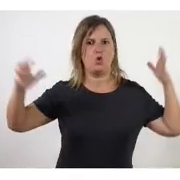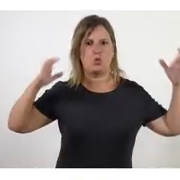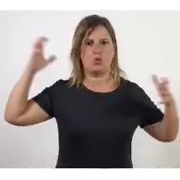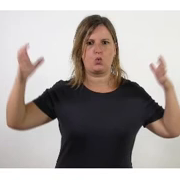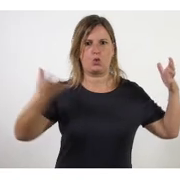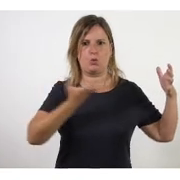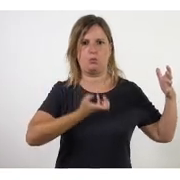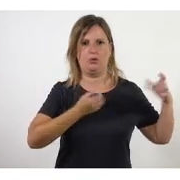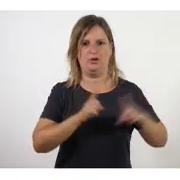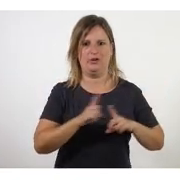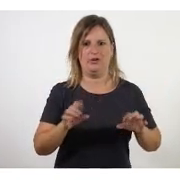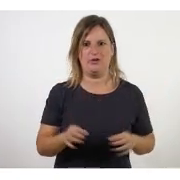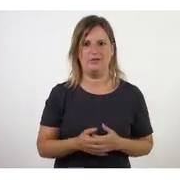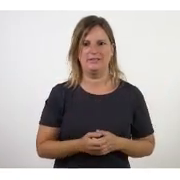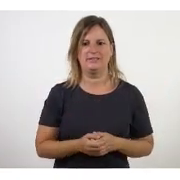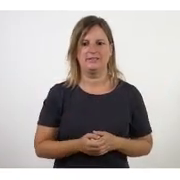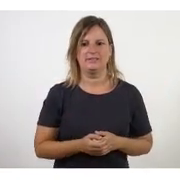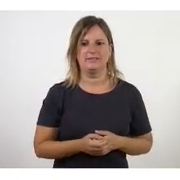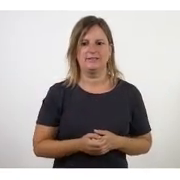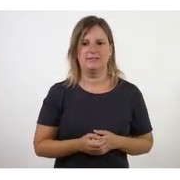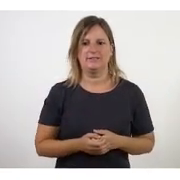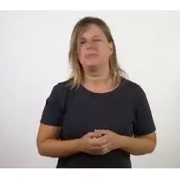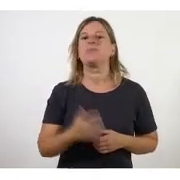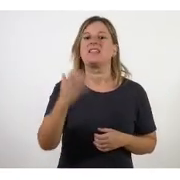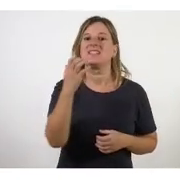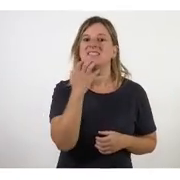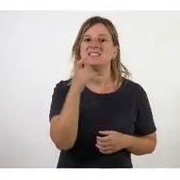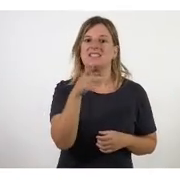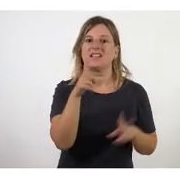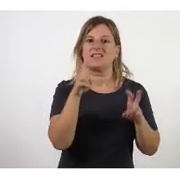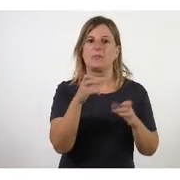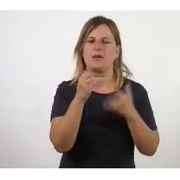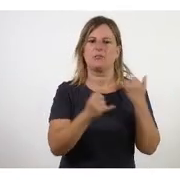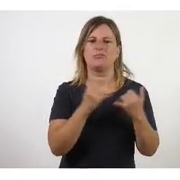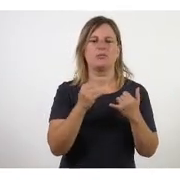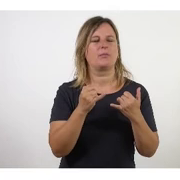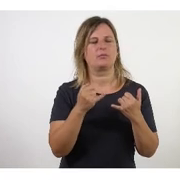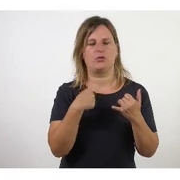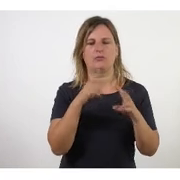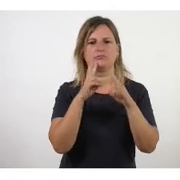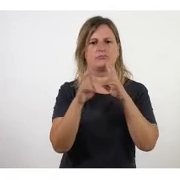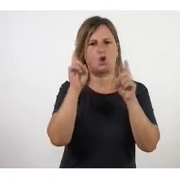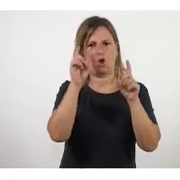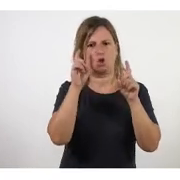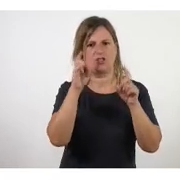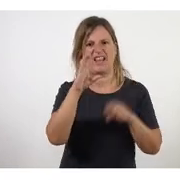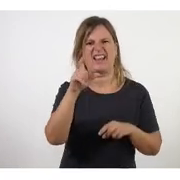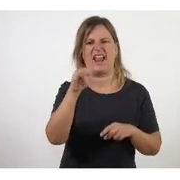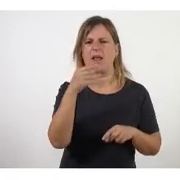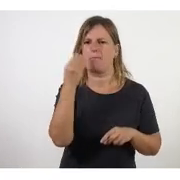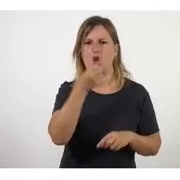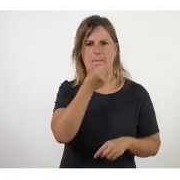I... Sí, no, això és... Mira, jo, si tens aquest problema, el primer que et diria, Clara, és fes-te amb un